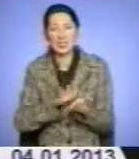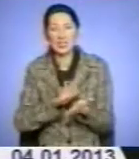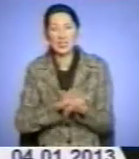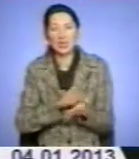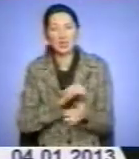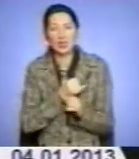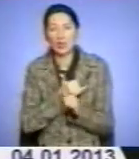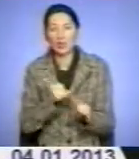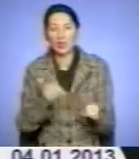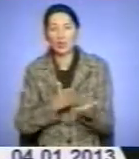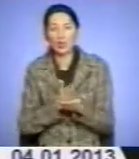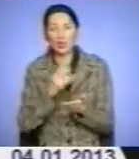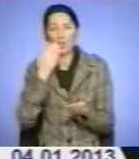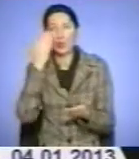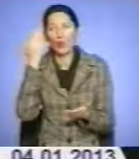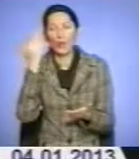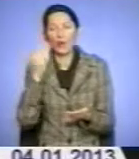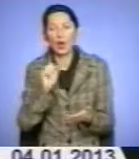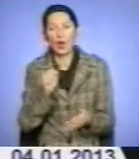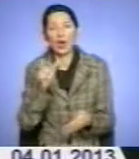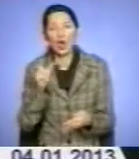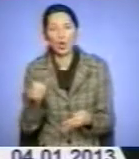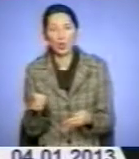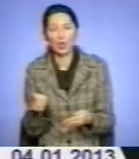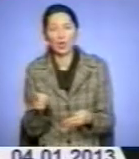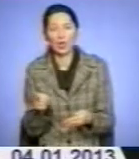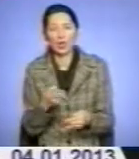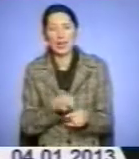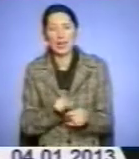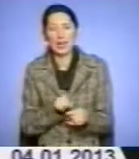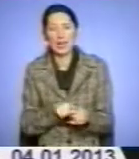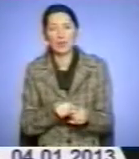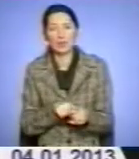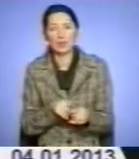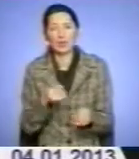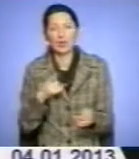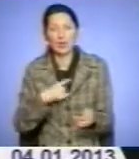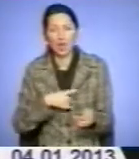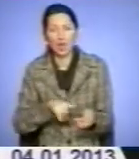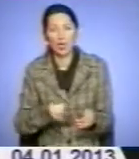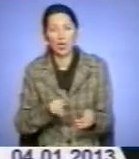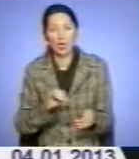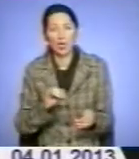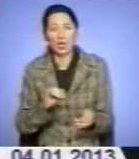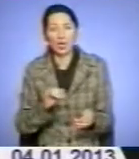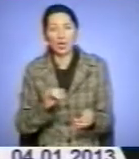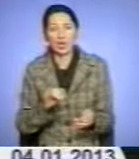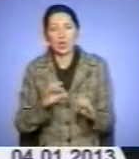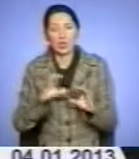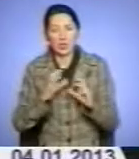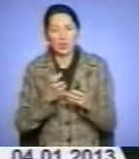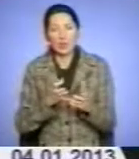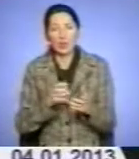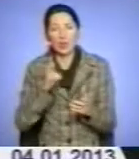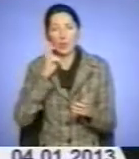служити Богові. А людина, яка народжена і приведена на світ Богом тоді, коли